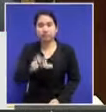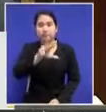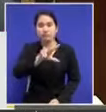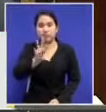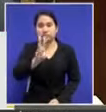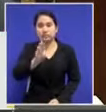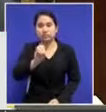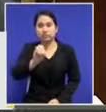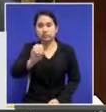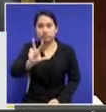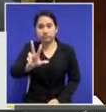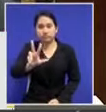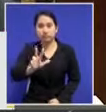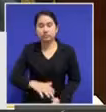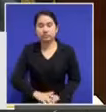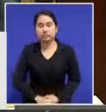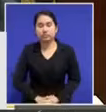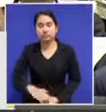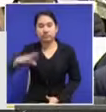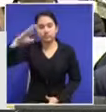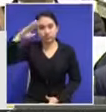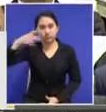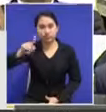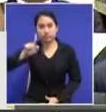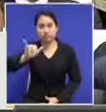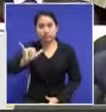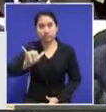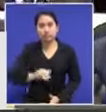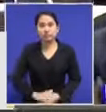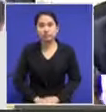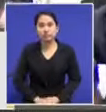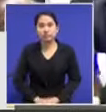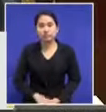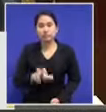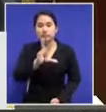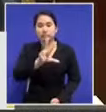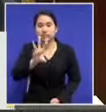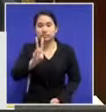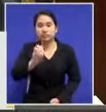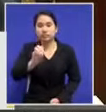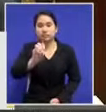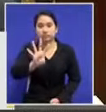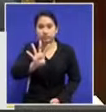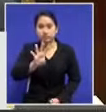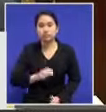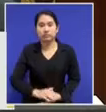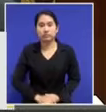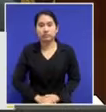363นางพิกุลแก้วไกรเลิก พลเอกประยุทธ์จันทร์โอชาค่ะ 364นายพิช